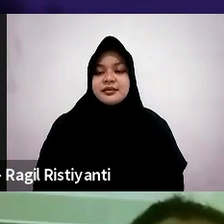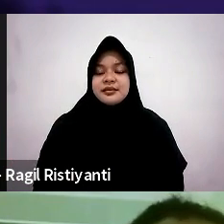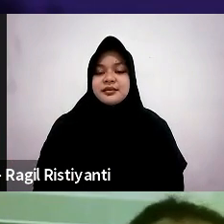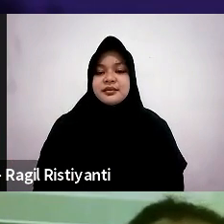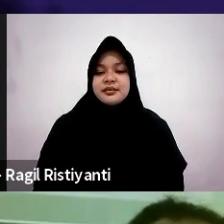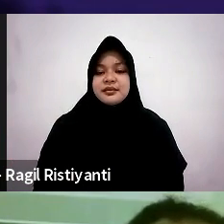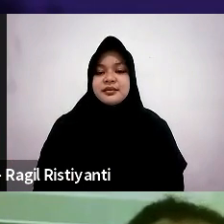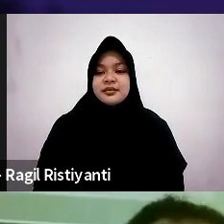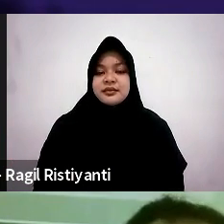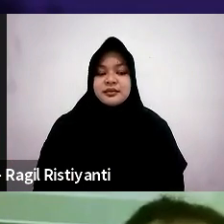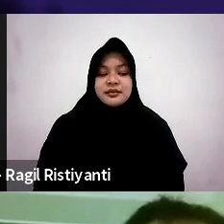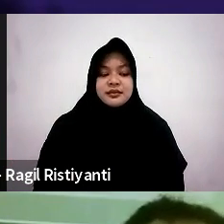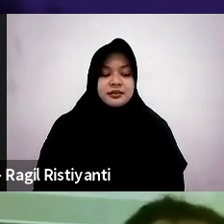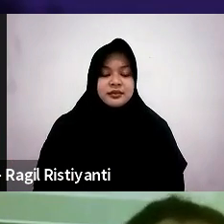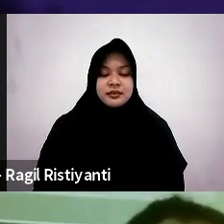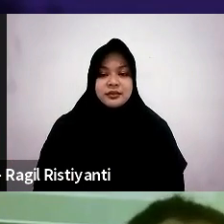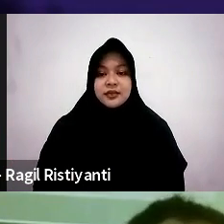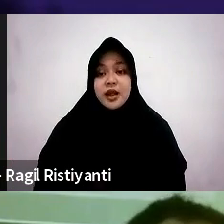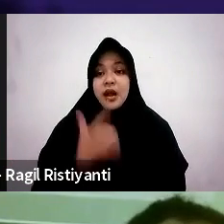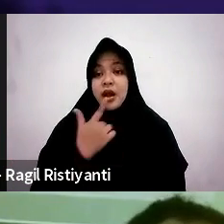bisa orang necrophos